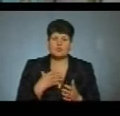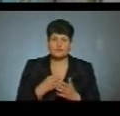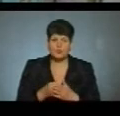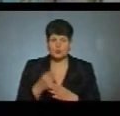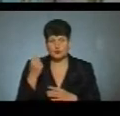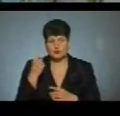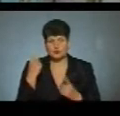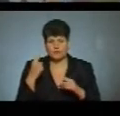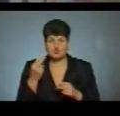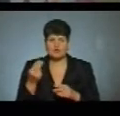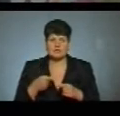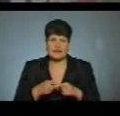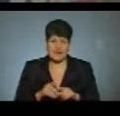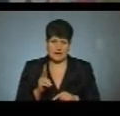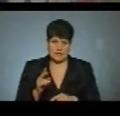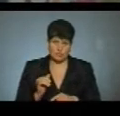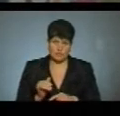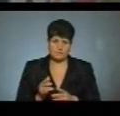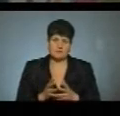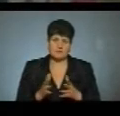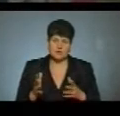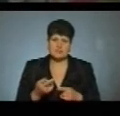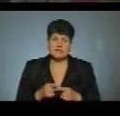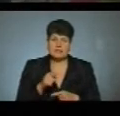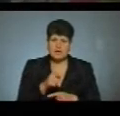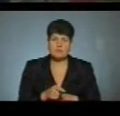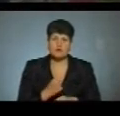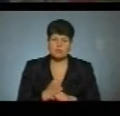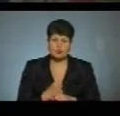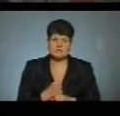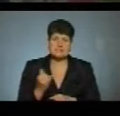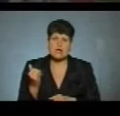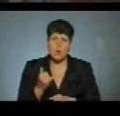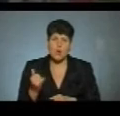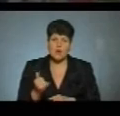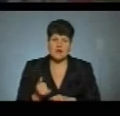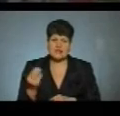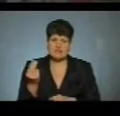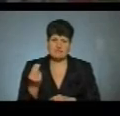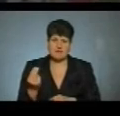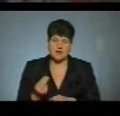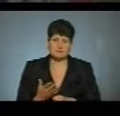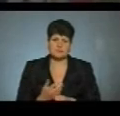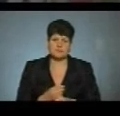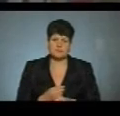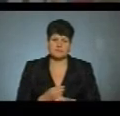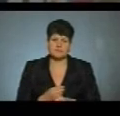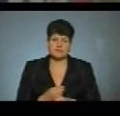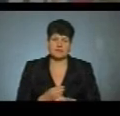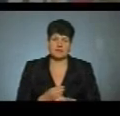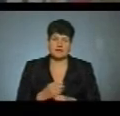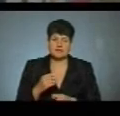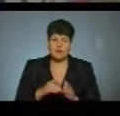техніку та жанр. Переважно роботи там представлені всі олійними фарбами на бавовні. На